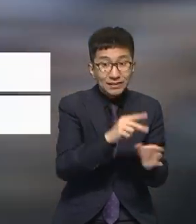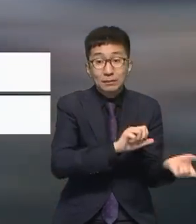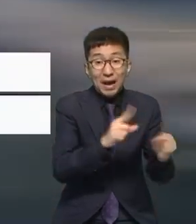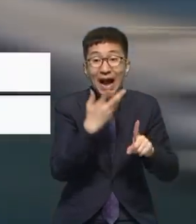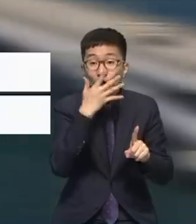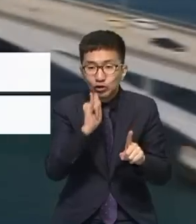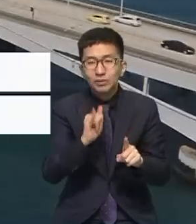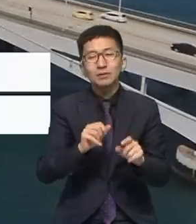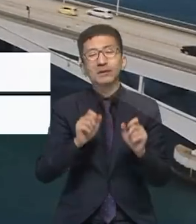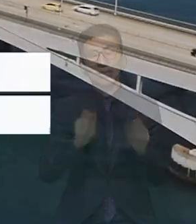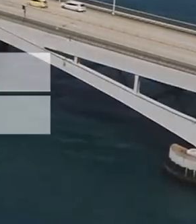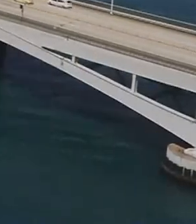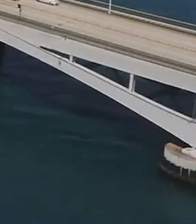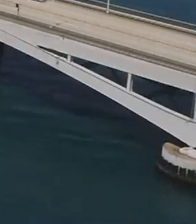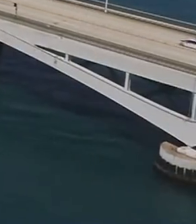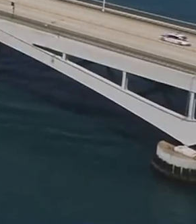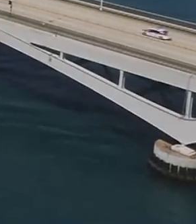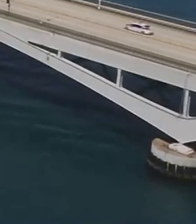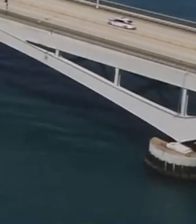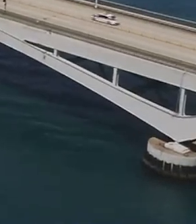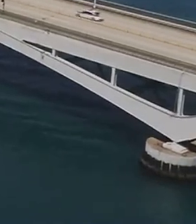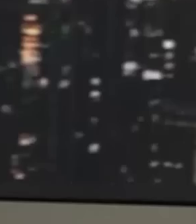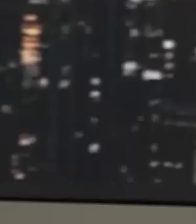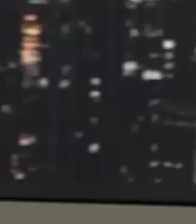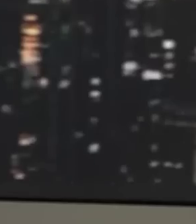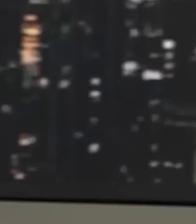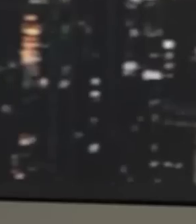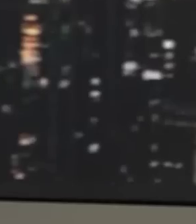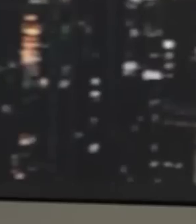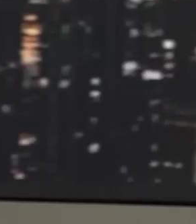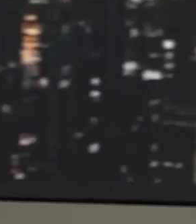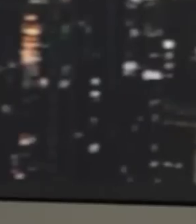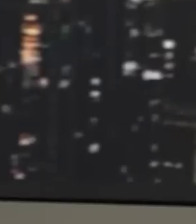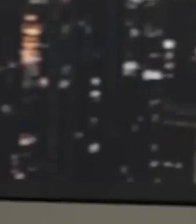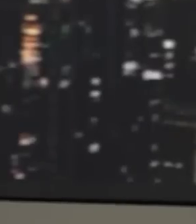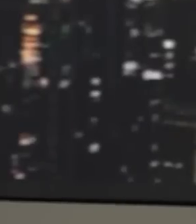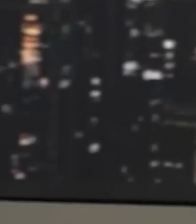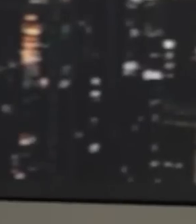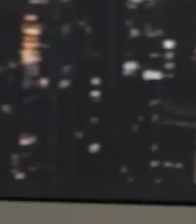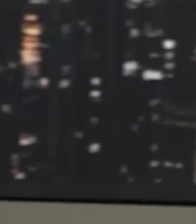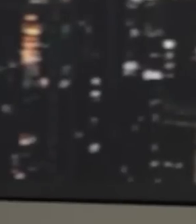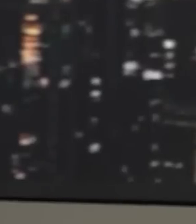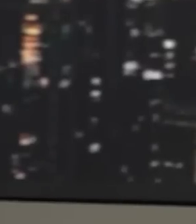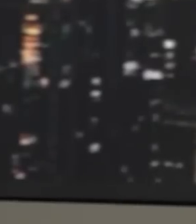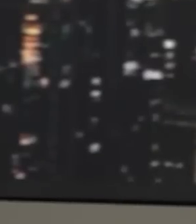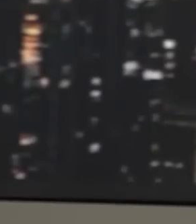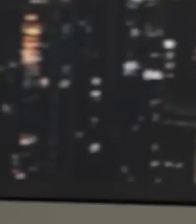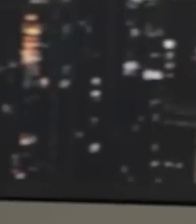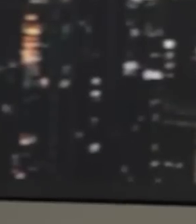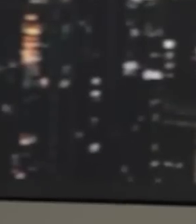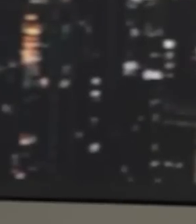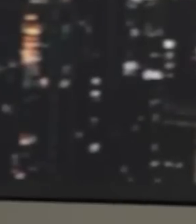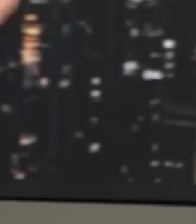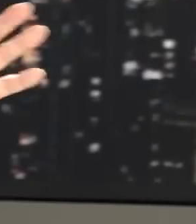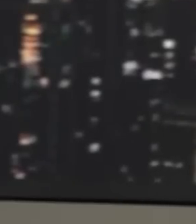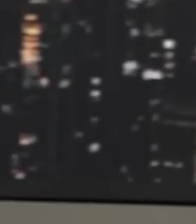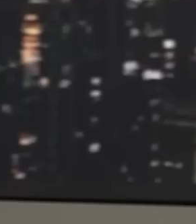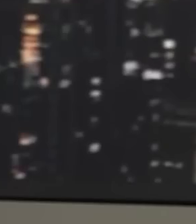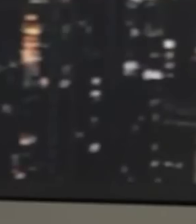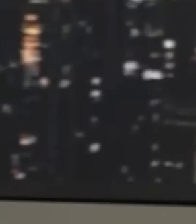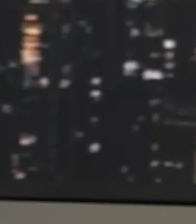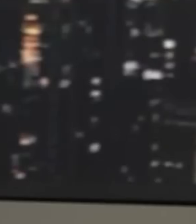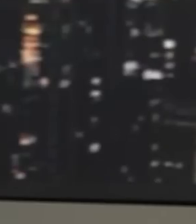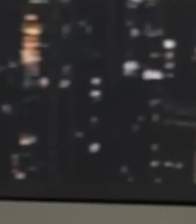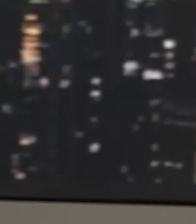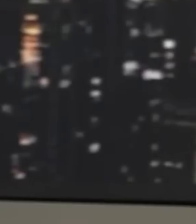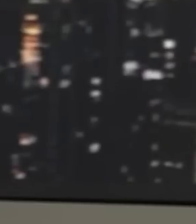전망입니다. KNN 표준규입니다. 네, 안녕하십니까. 김현우입니다. 더 많은 뉴스와 라이브 이벤트를 보고 싶으시면 화면